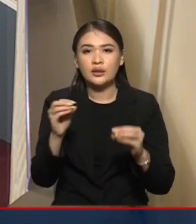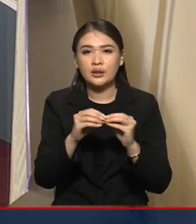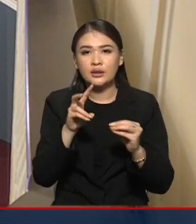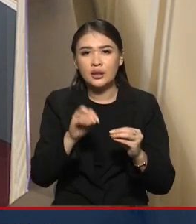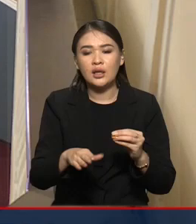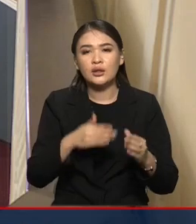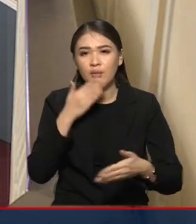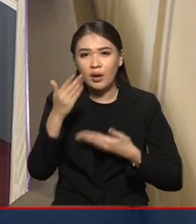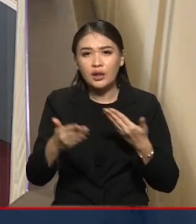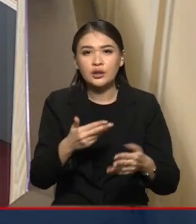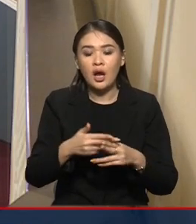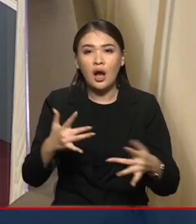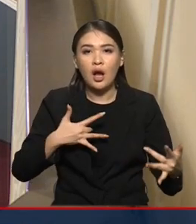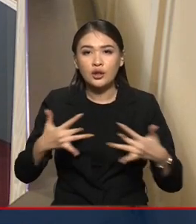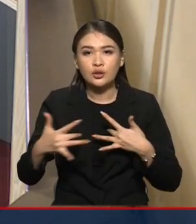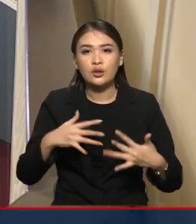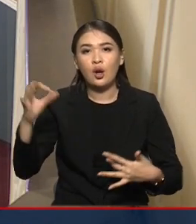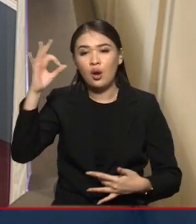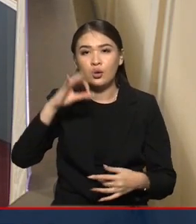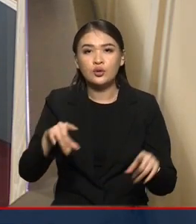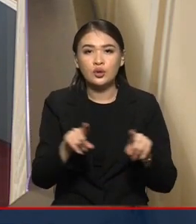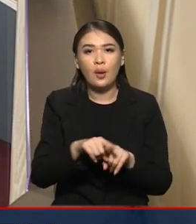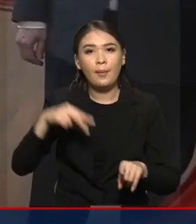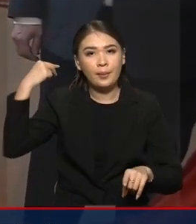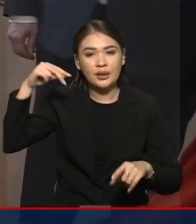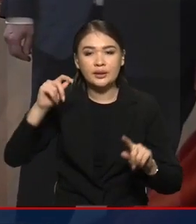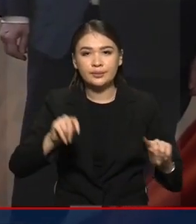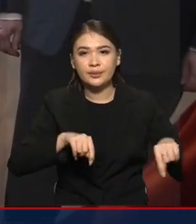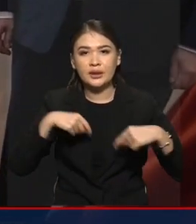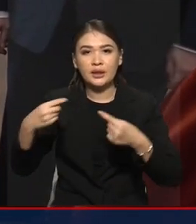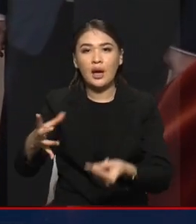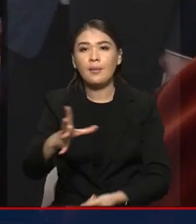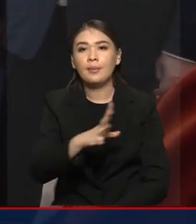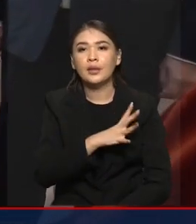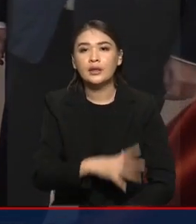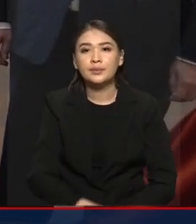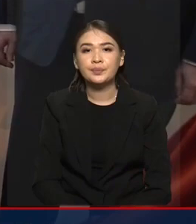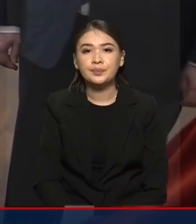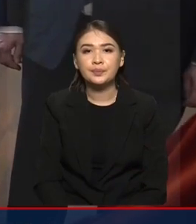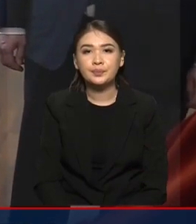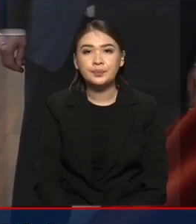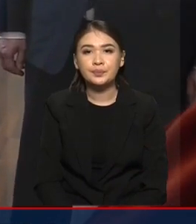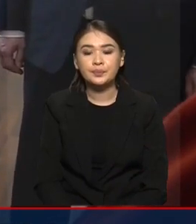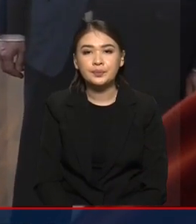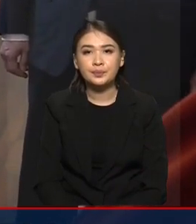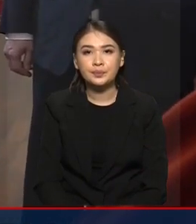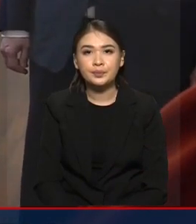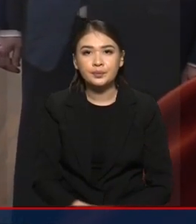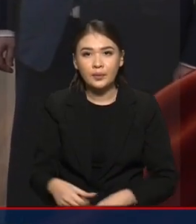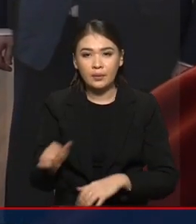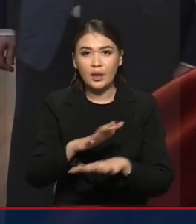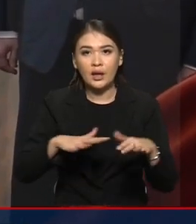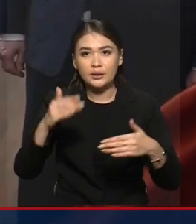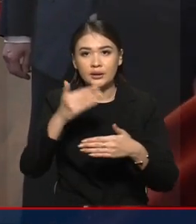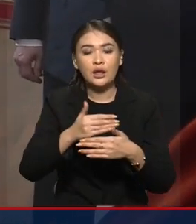сұрап келе жатыр. Актерлер осы мәселені де президентке жеткізді. Осы театрға келсем, қарасам, енді театр